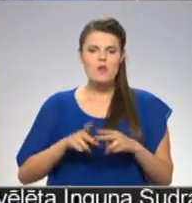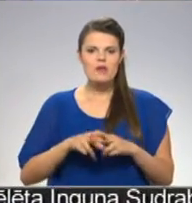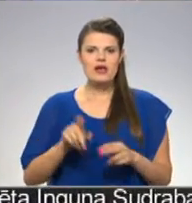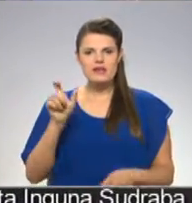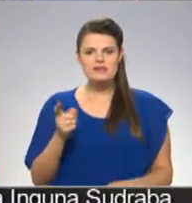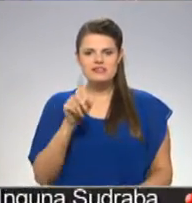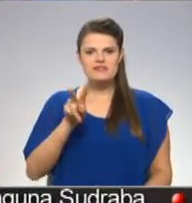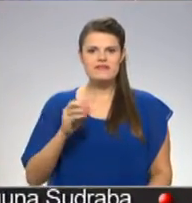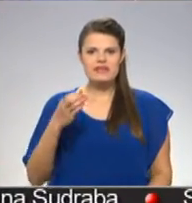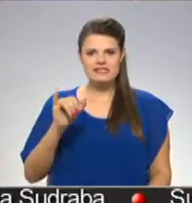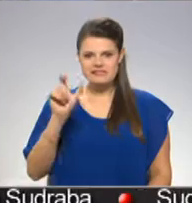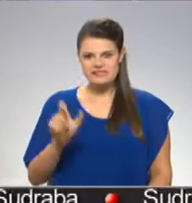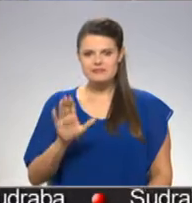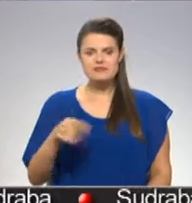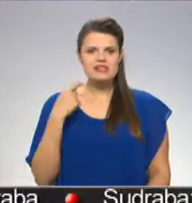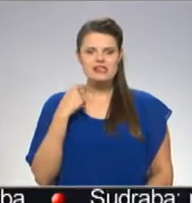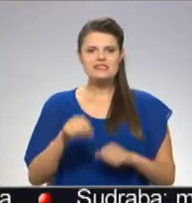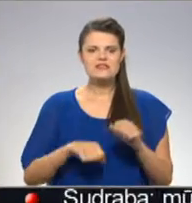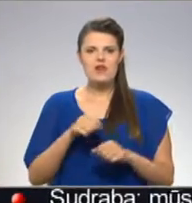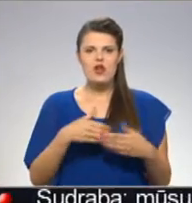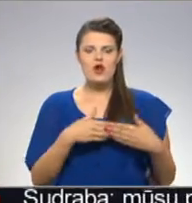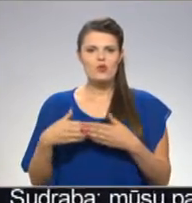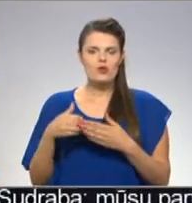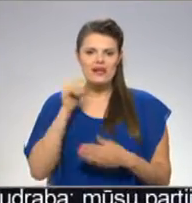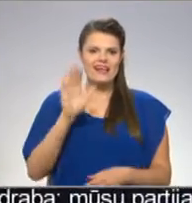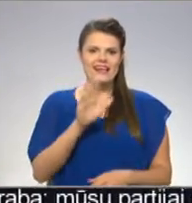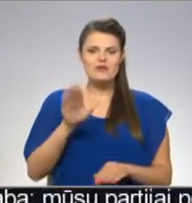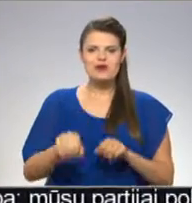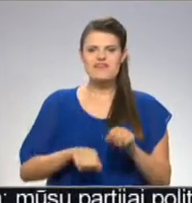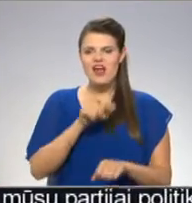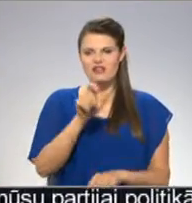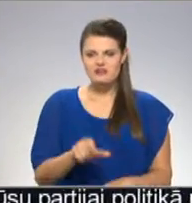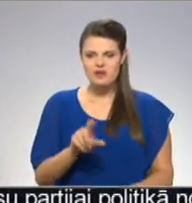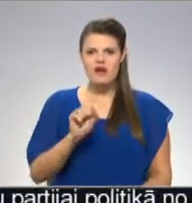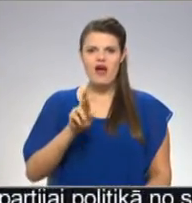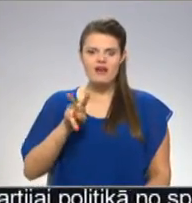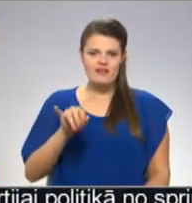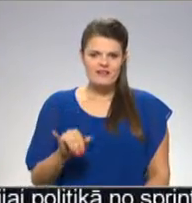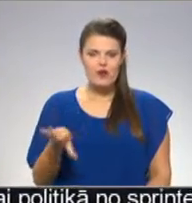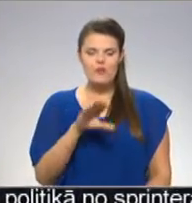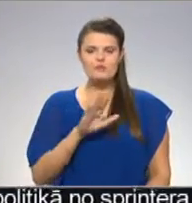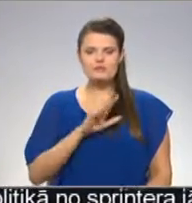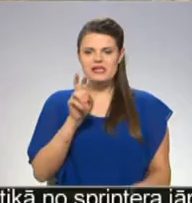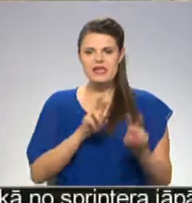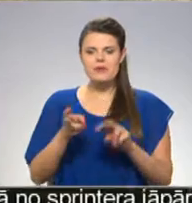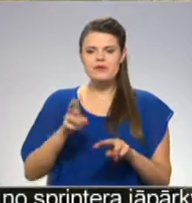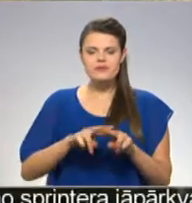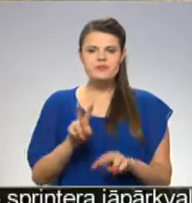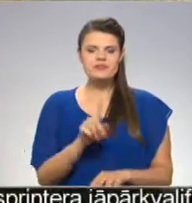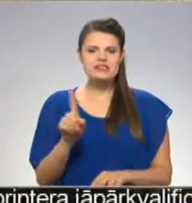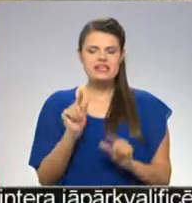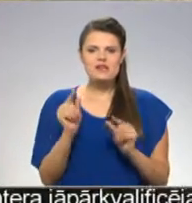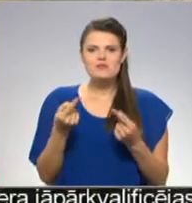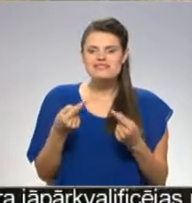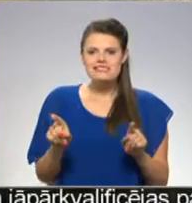Arkādiju Sveci, par Rīgas velokurjeru ikdienu un arī par velosipēdistu Arvi Piziku. Mums bija jāmeklē vietas, kas ir